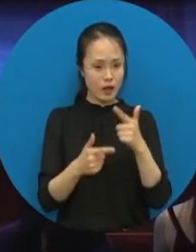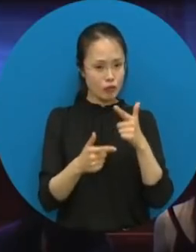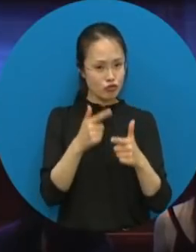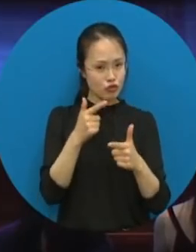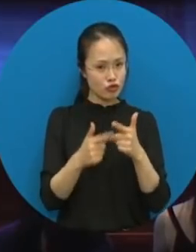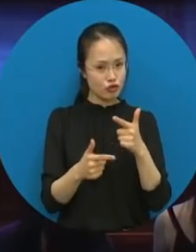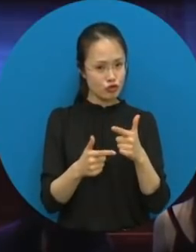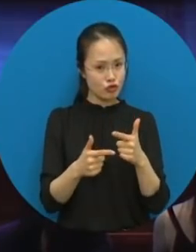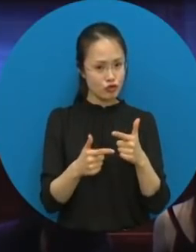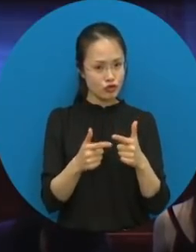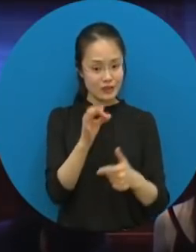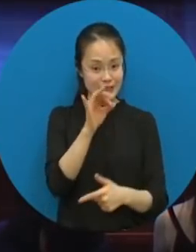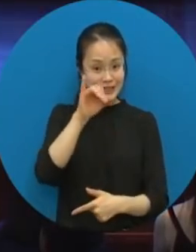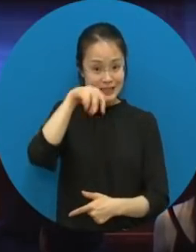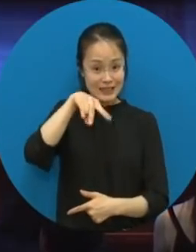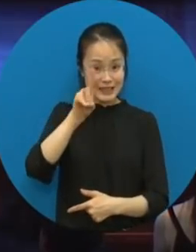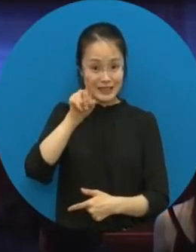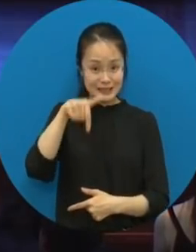재물이 없어요, 그죠?